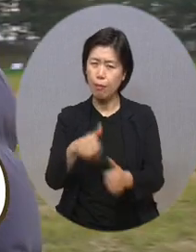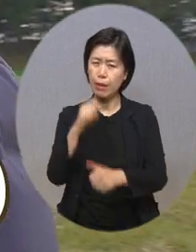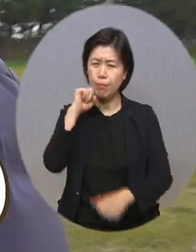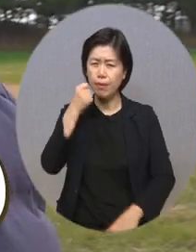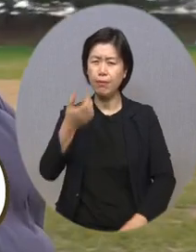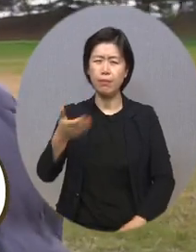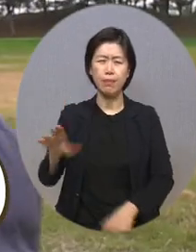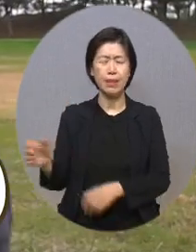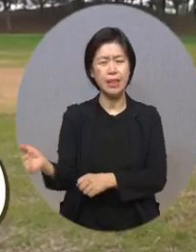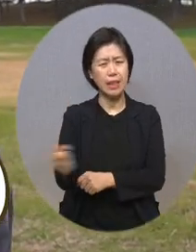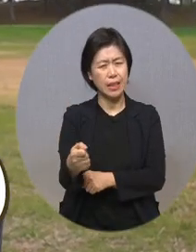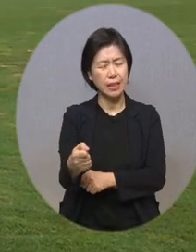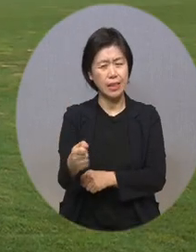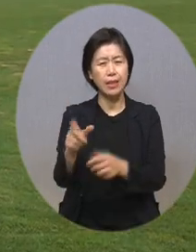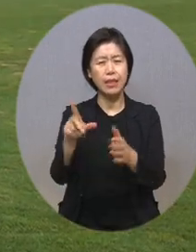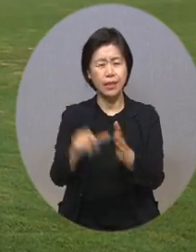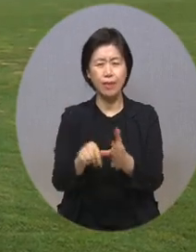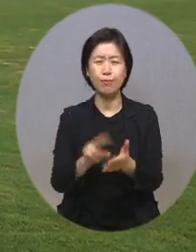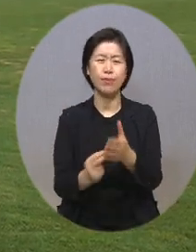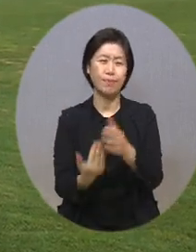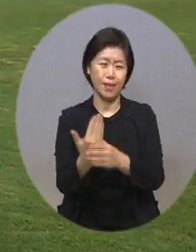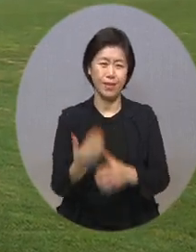항상 이걸 칠라 그러다 문제야.